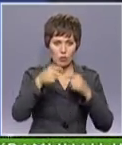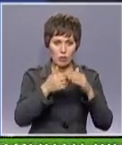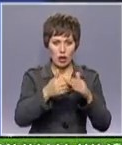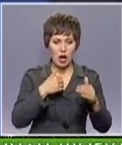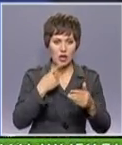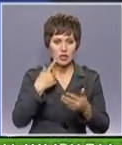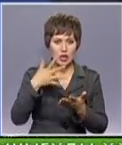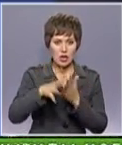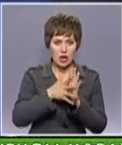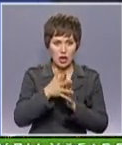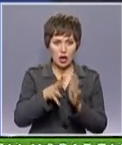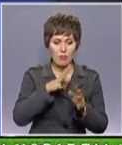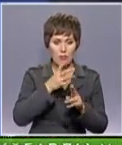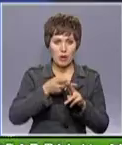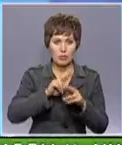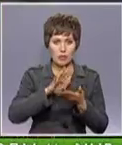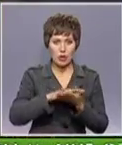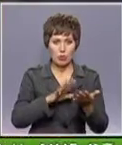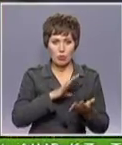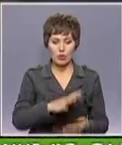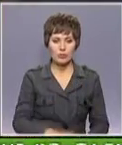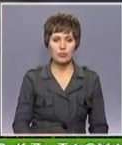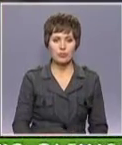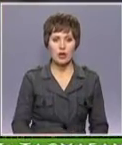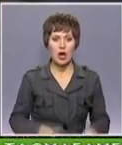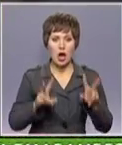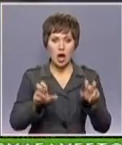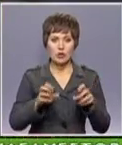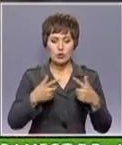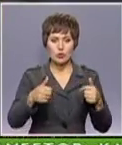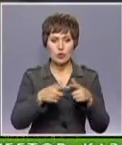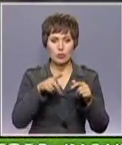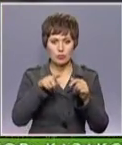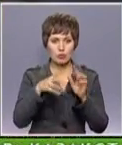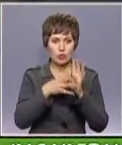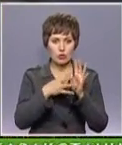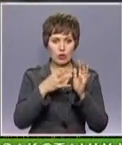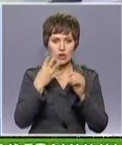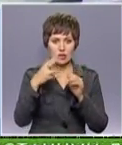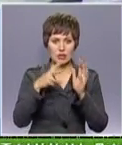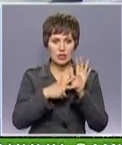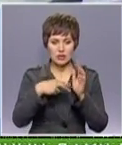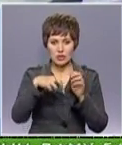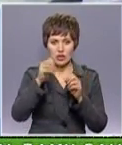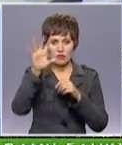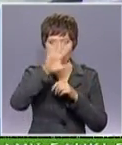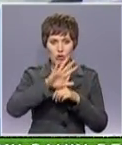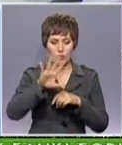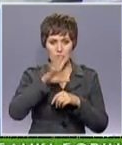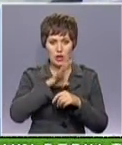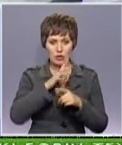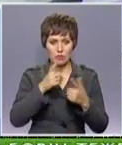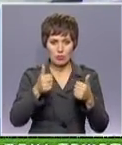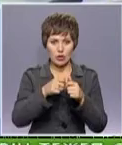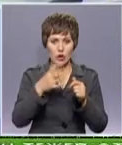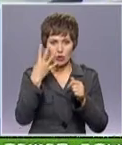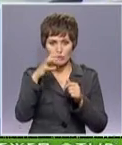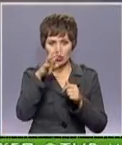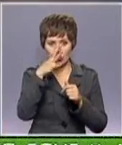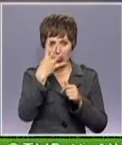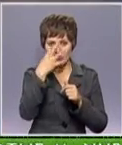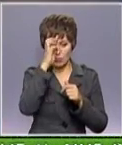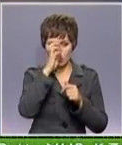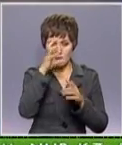баяндалады. Бұл әріптестіктің жалғасы болмақ. Аталған ұйымның негізі 1948 жылы Еуропада құрылған. Қазір ұйымға әлемнің 34 мемлекеті